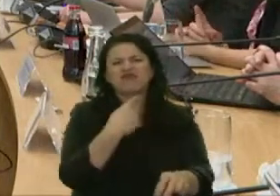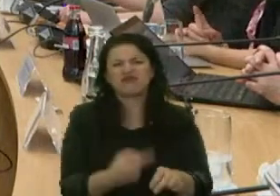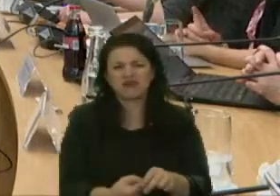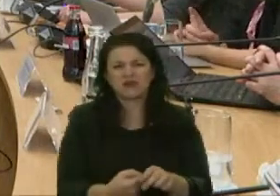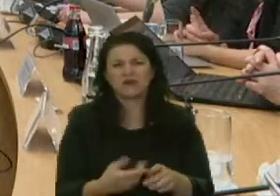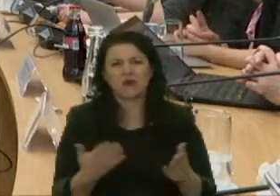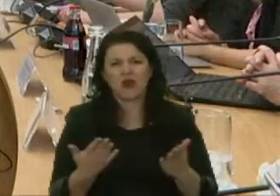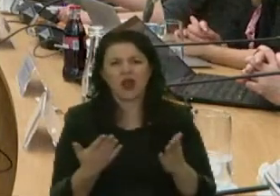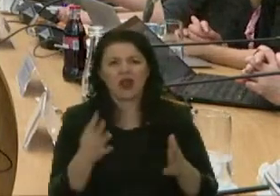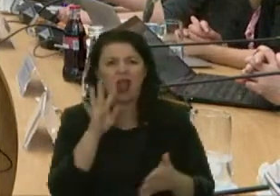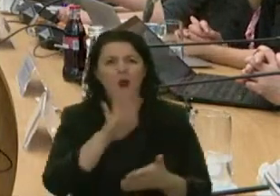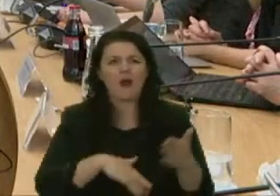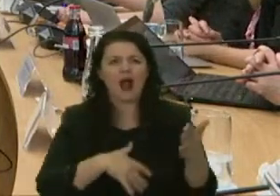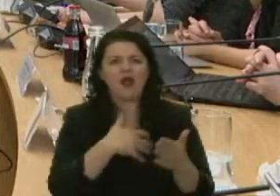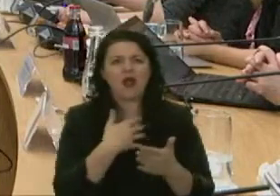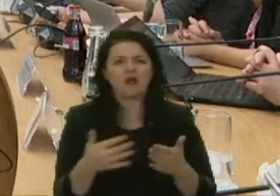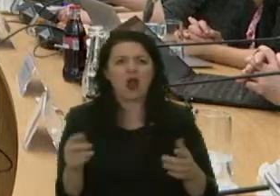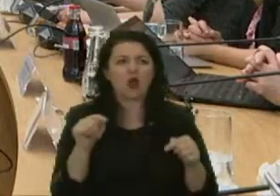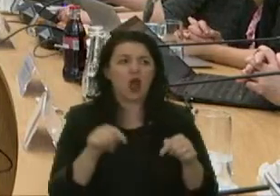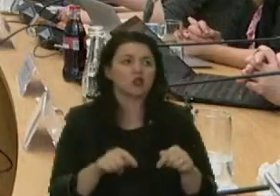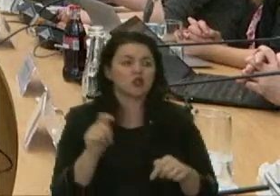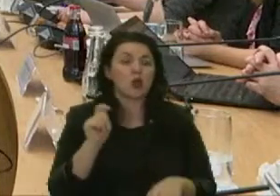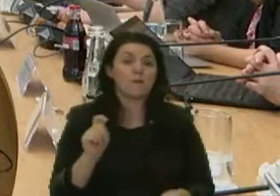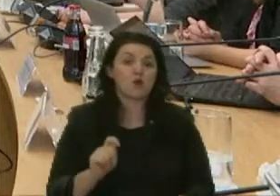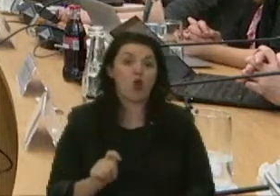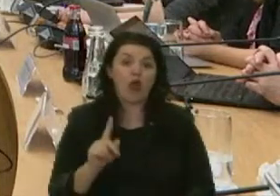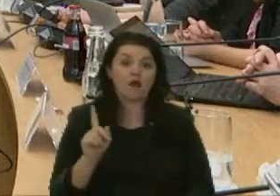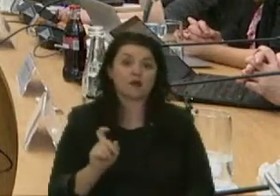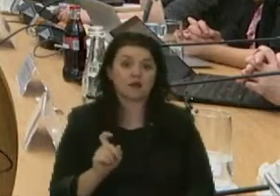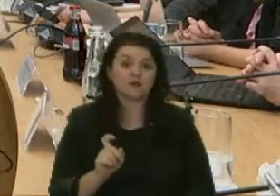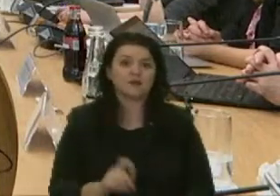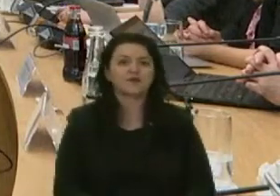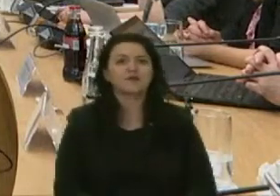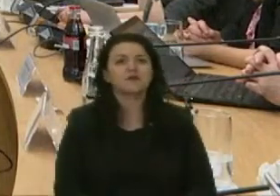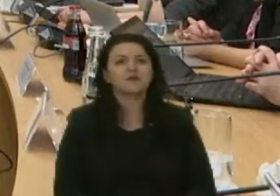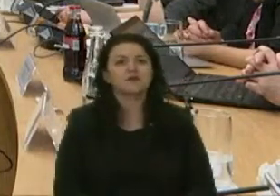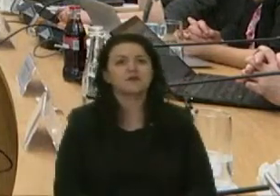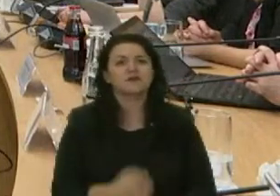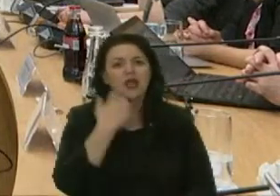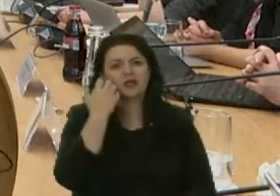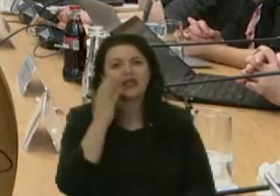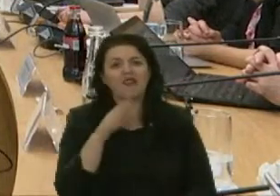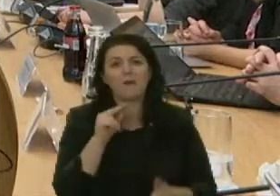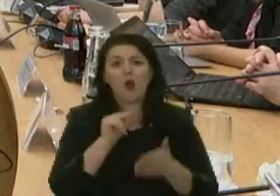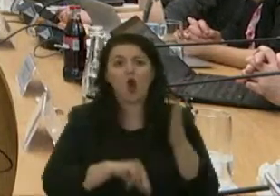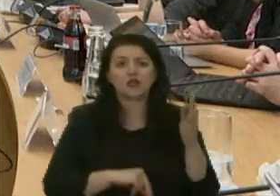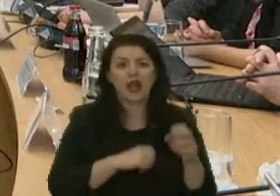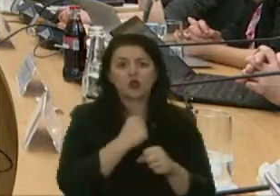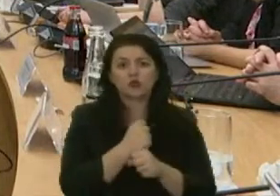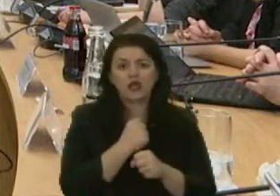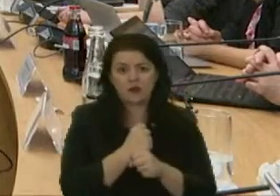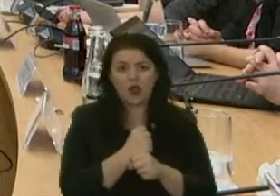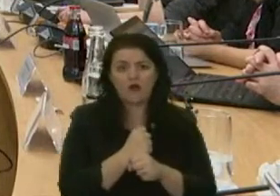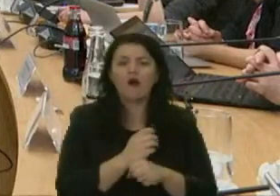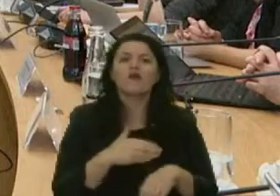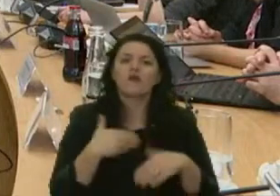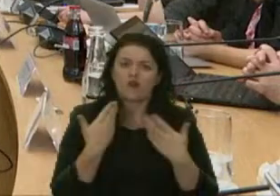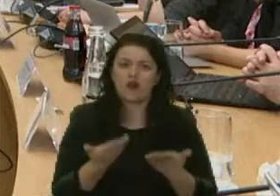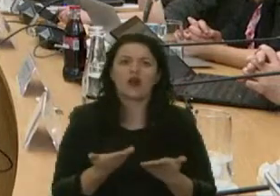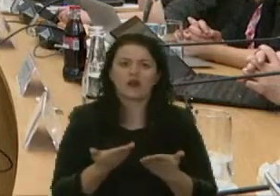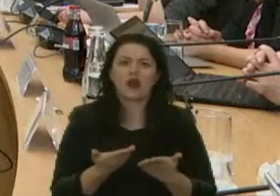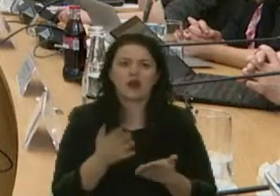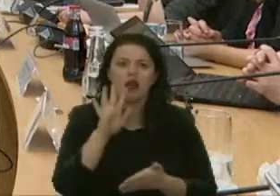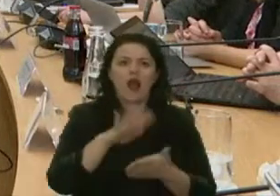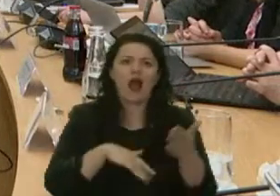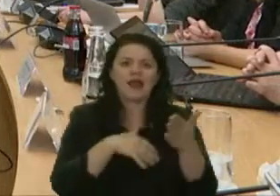e practic calendarul acestui proiect în momentul în care o să avem încheiat contractul de execuție pot să vă dau și să punem și un